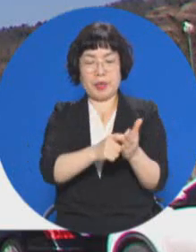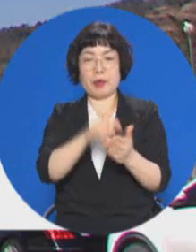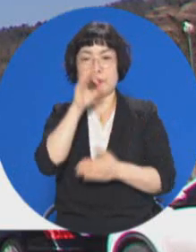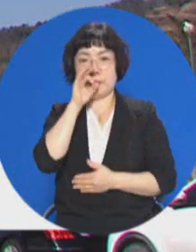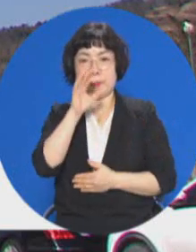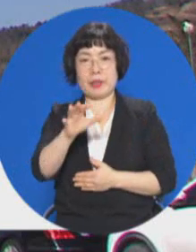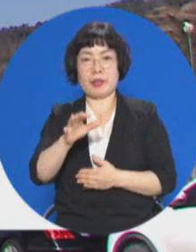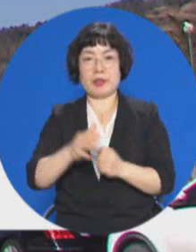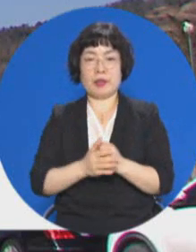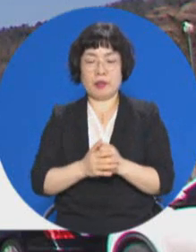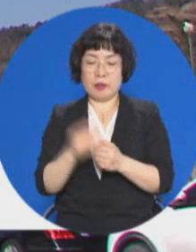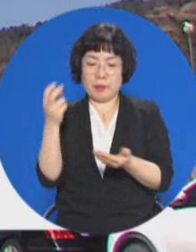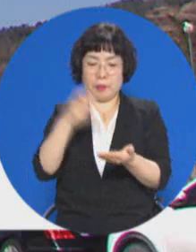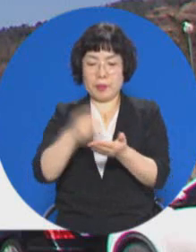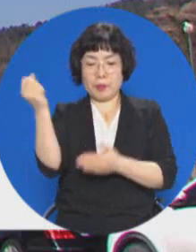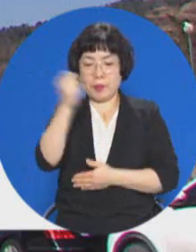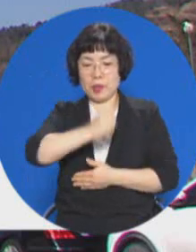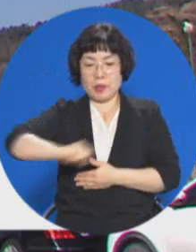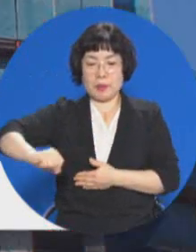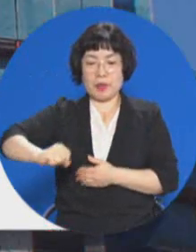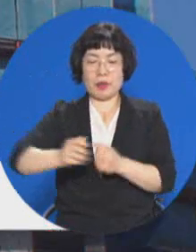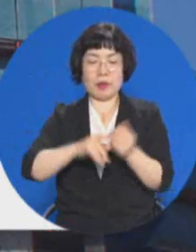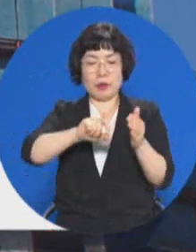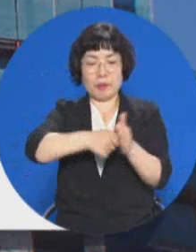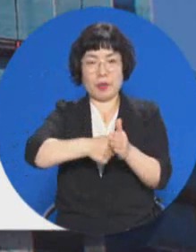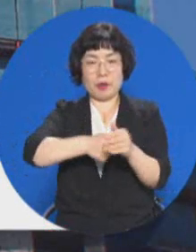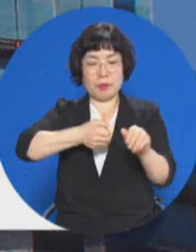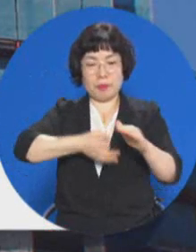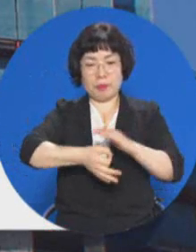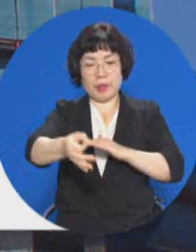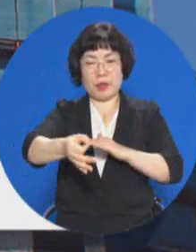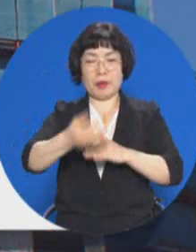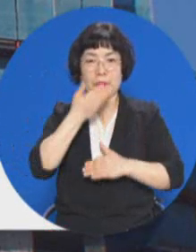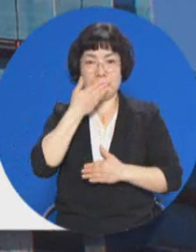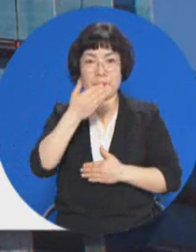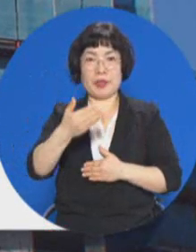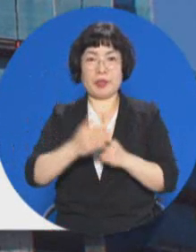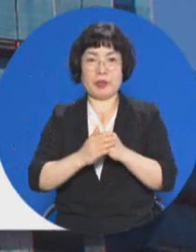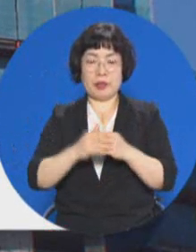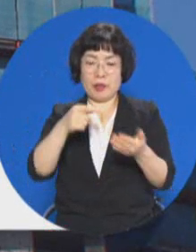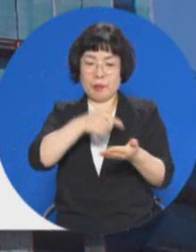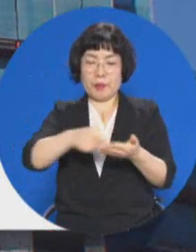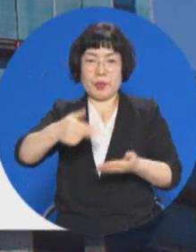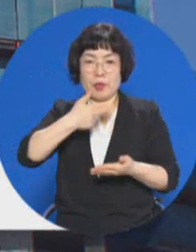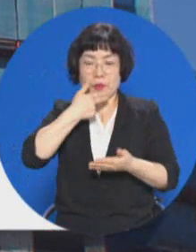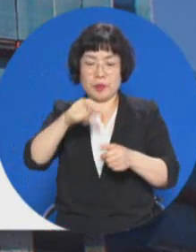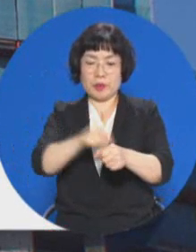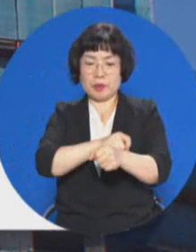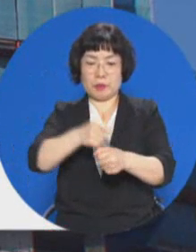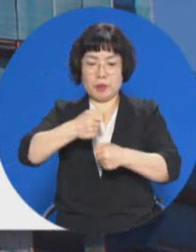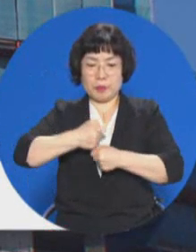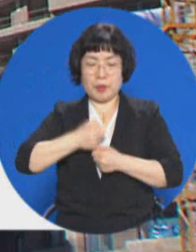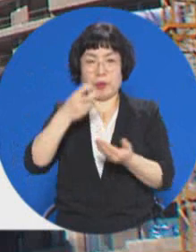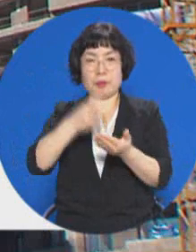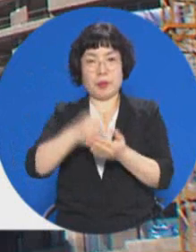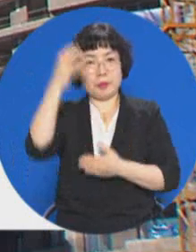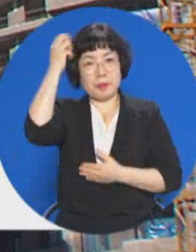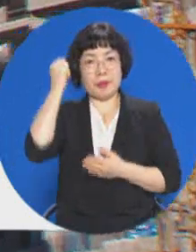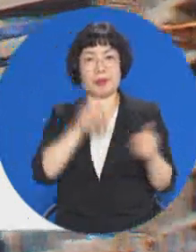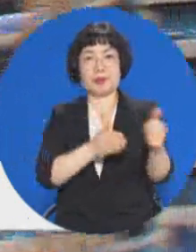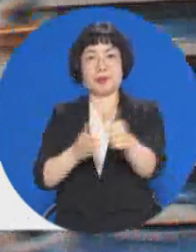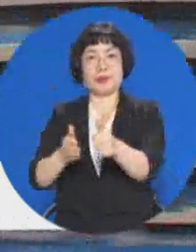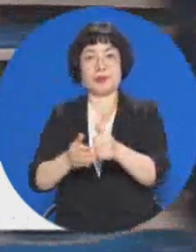불가능하고 이를 위반할 경우 이행 강제금이 부과될 수 있다며 피해를 보지 않도록 개정 내용을 숙지해 줄